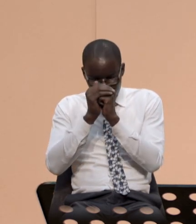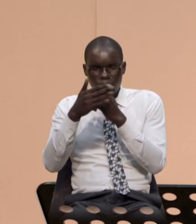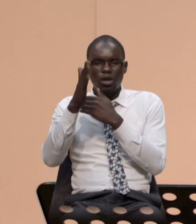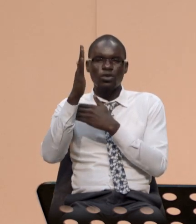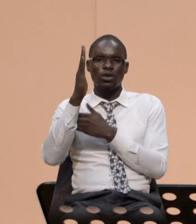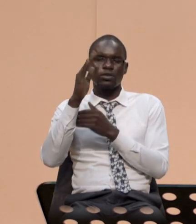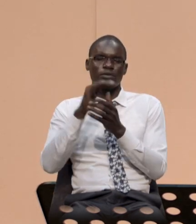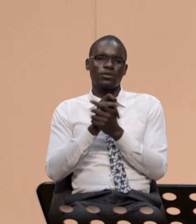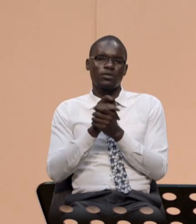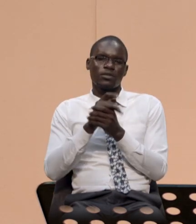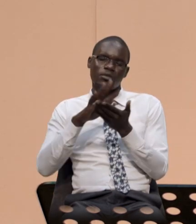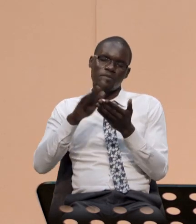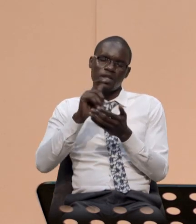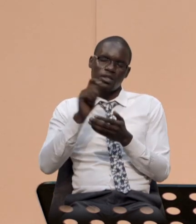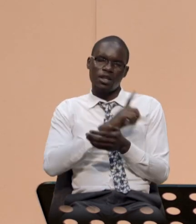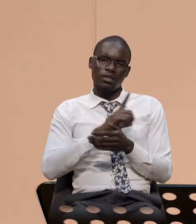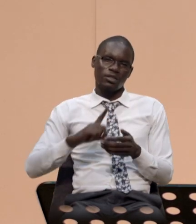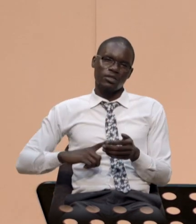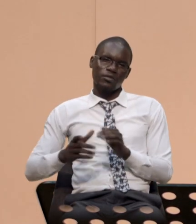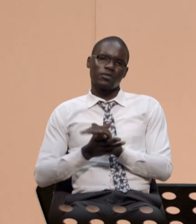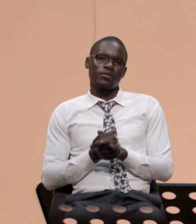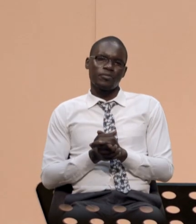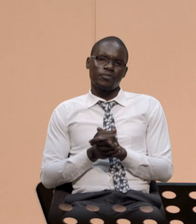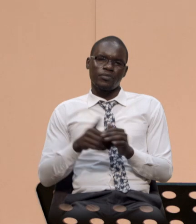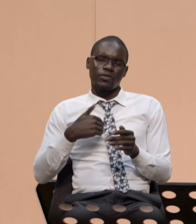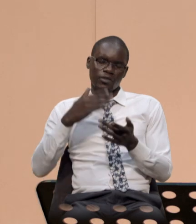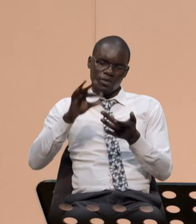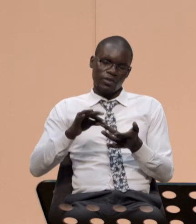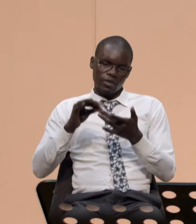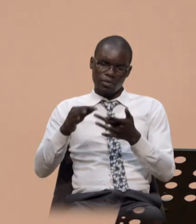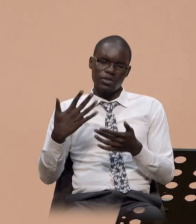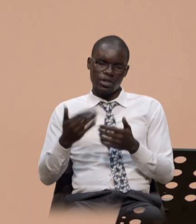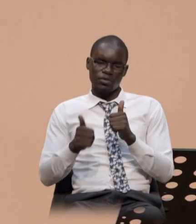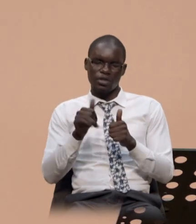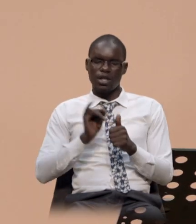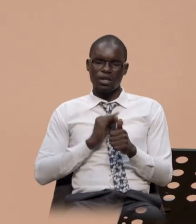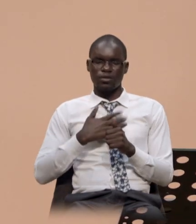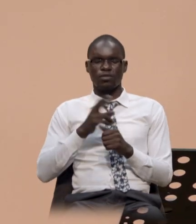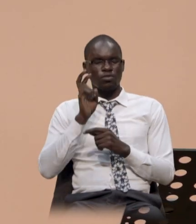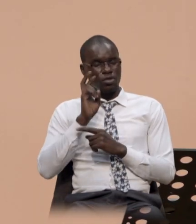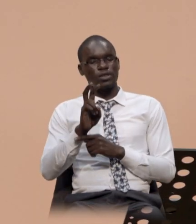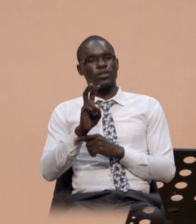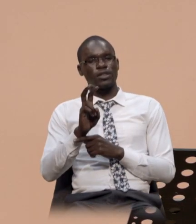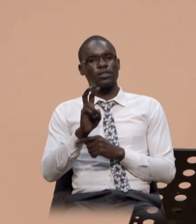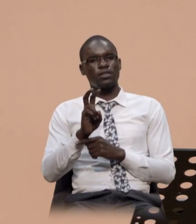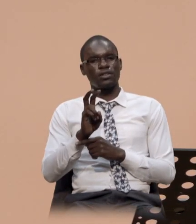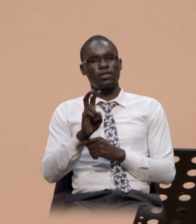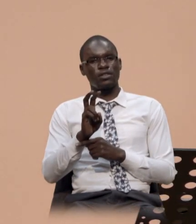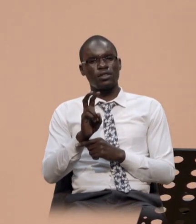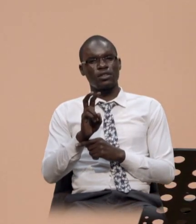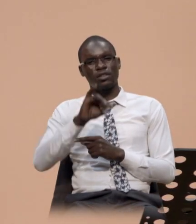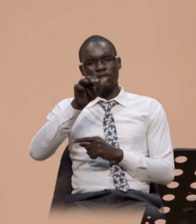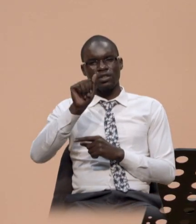mbinguni. Watumishi wa Bwana, Bwana asifiwe. Kuna kitu cha pekee ambacho nataka uangalie. Ayubu